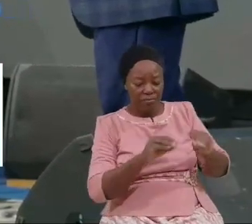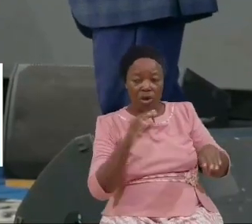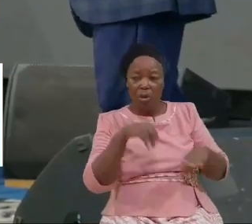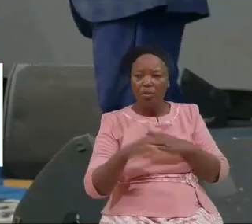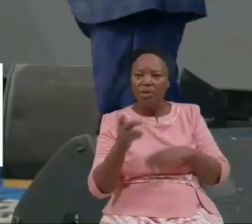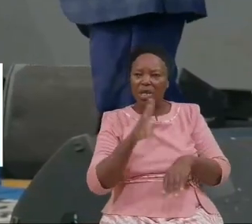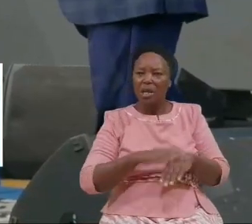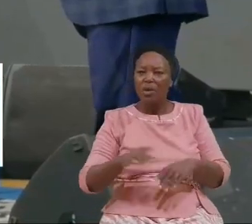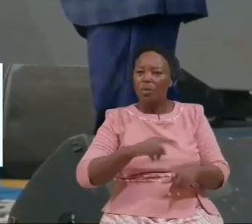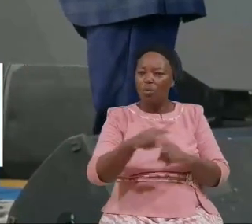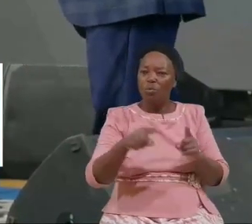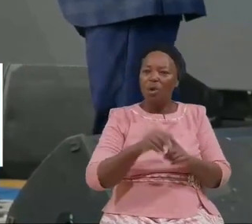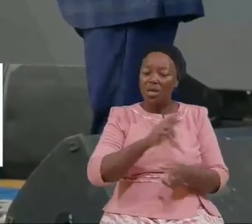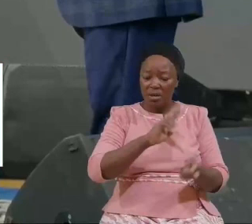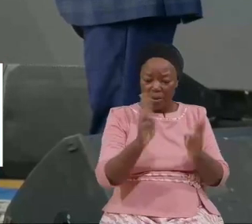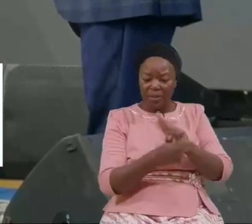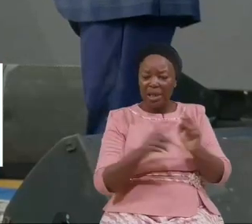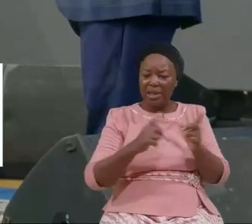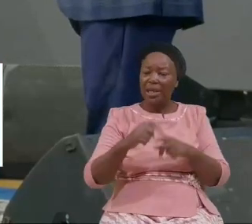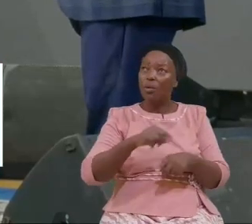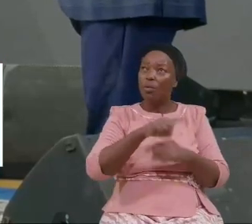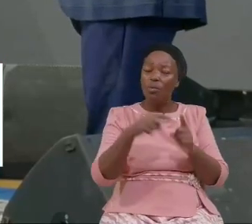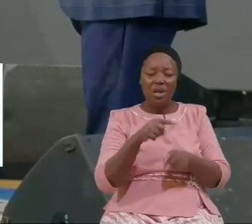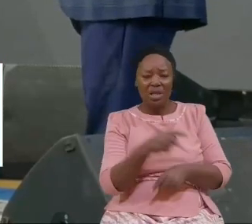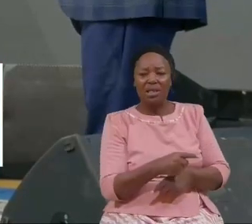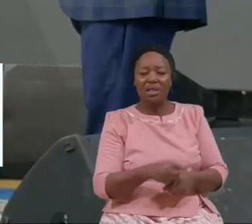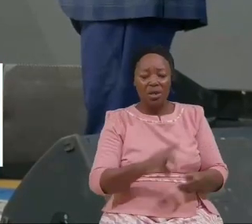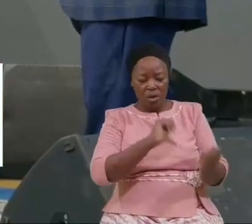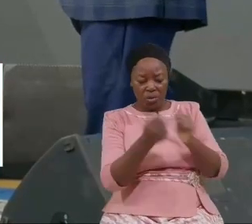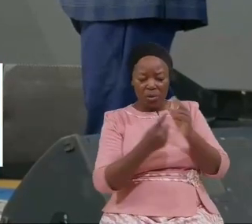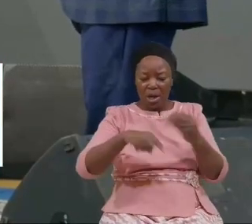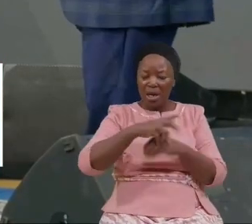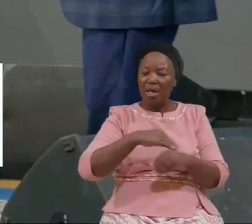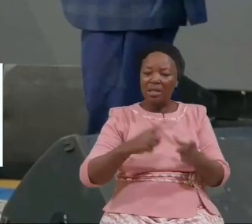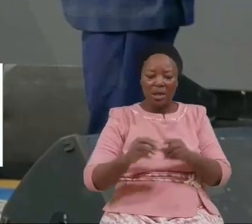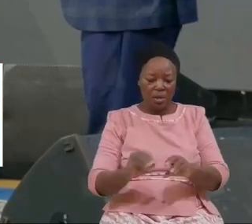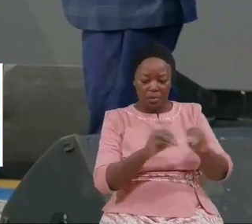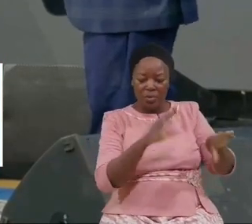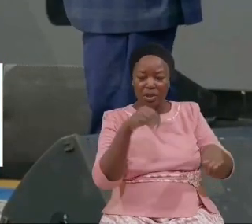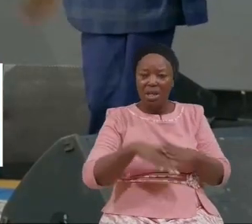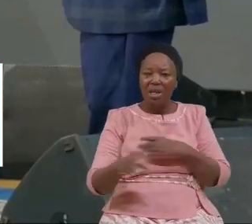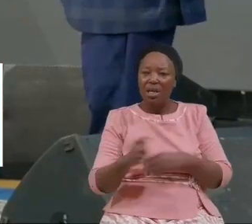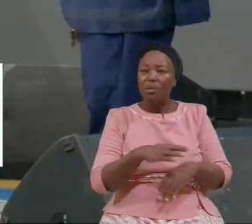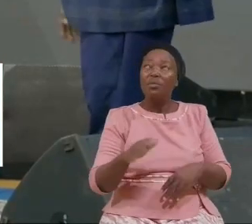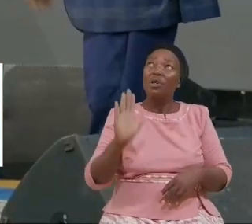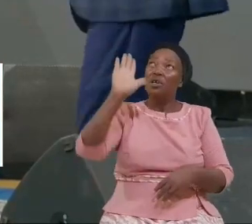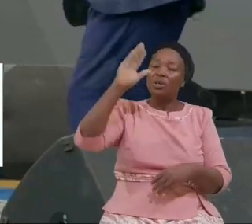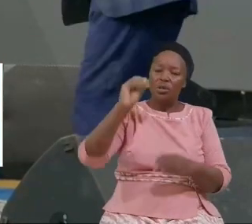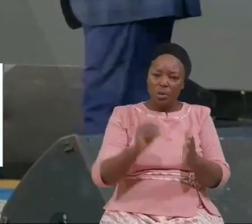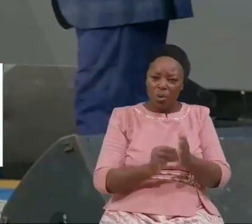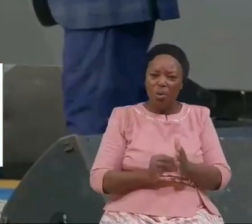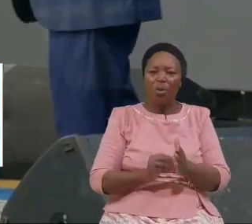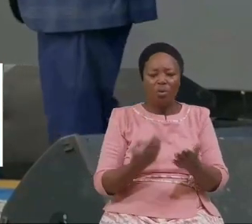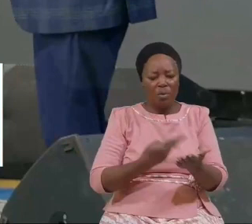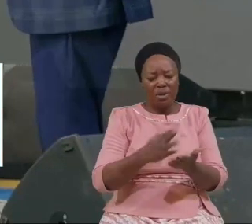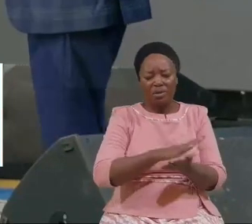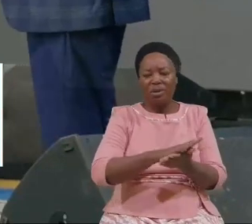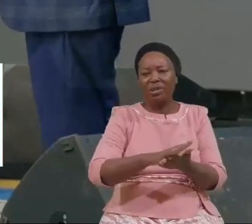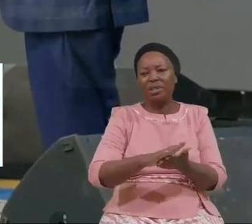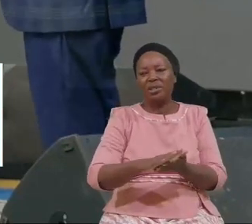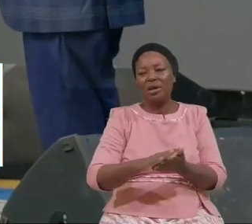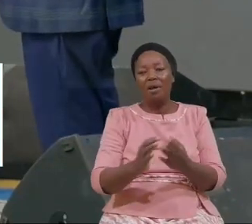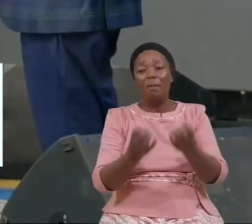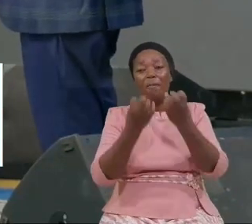quand il s'est repenti il lui a imputé sa justice